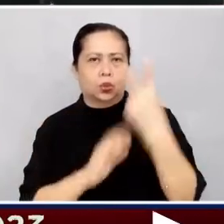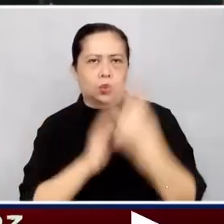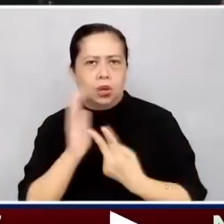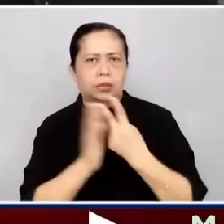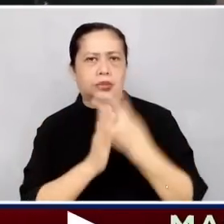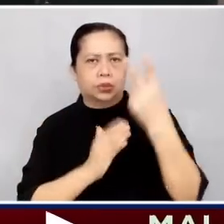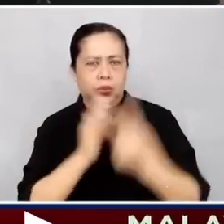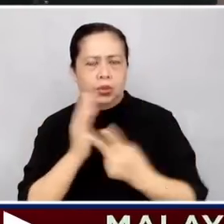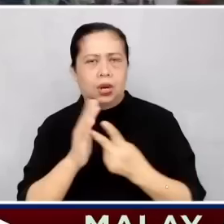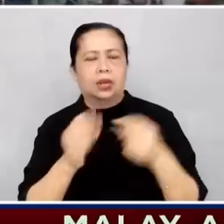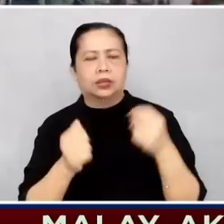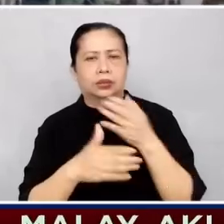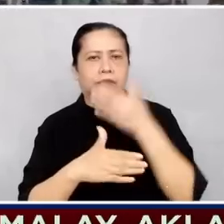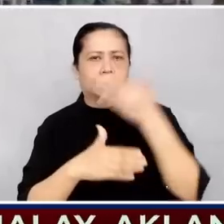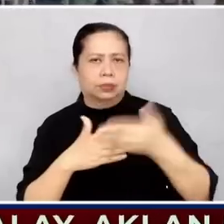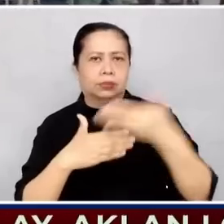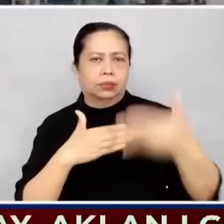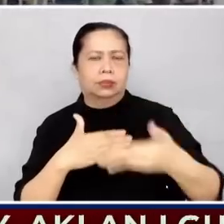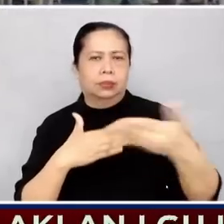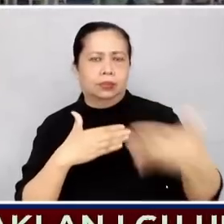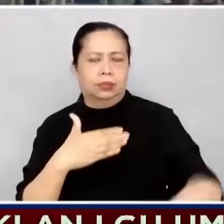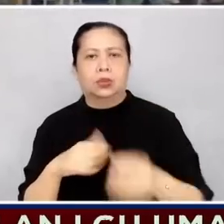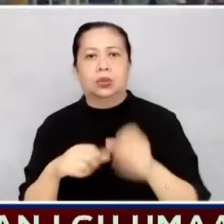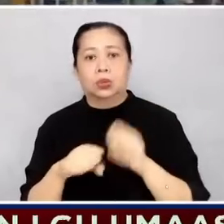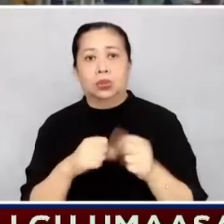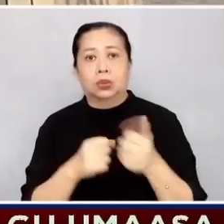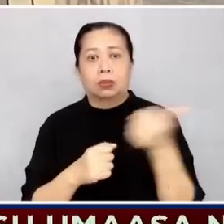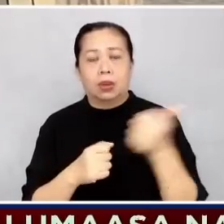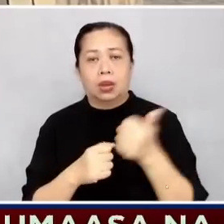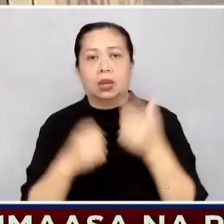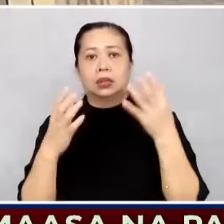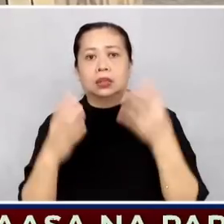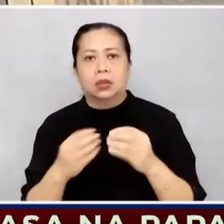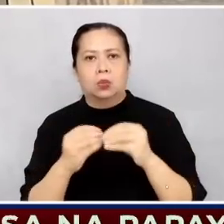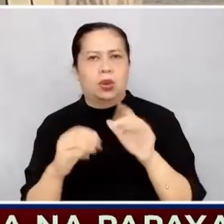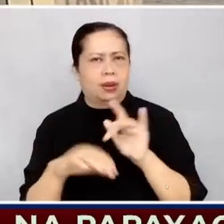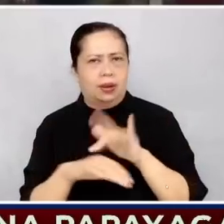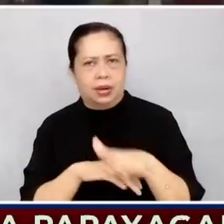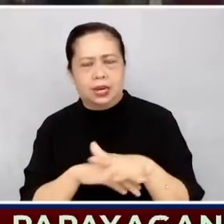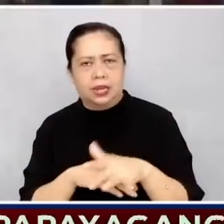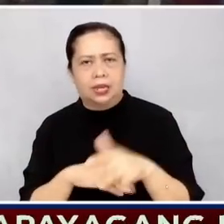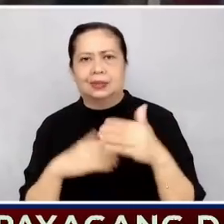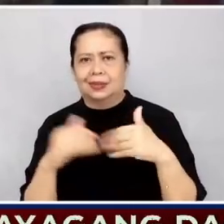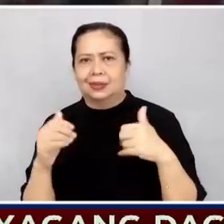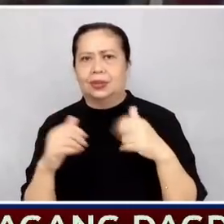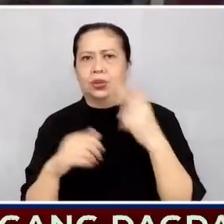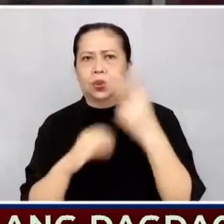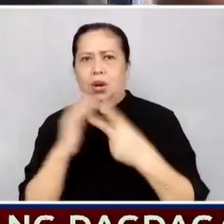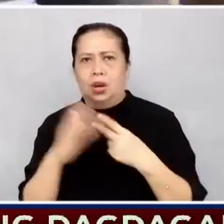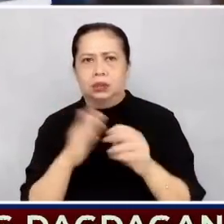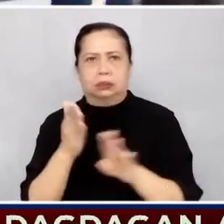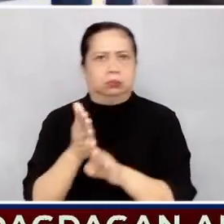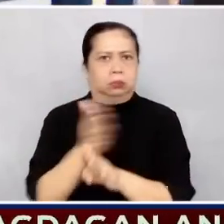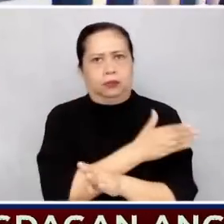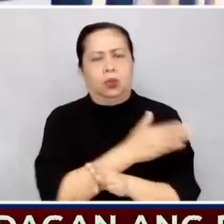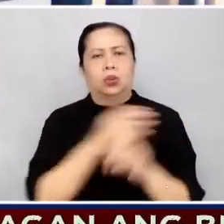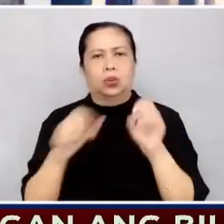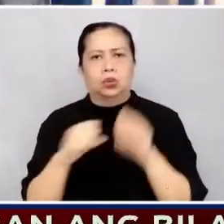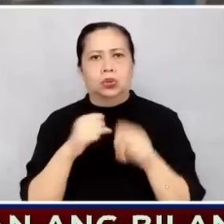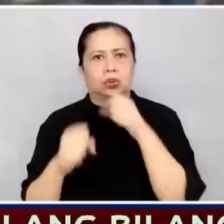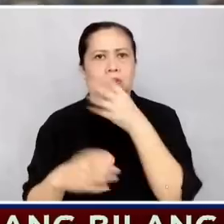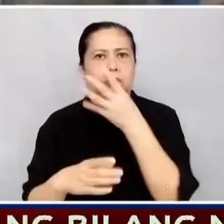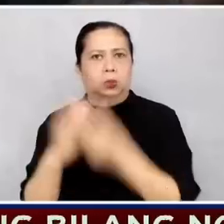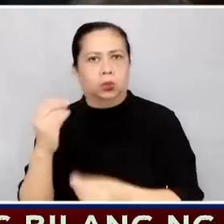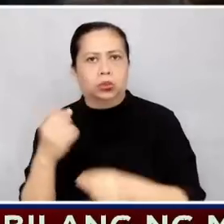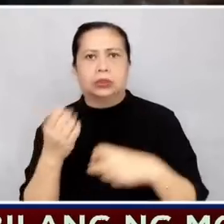interval ng mga biyahe nila dito. Kaya yung iba pinipili na mas maaga pa sa 2 oras para hindi na maubusan ng